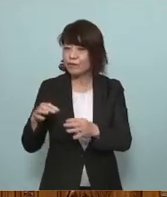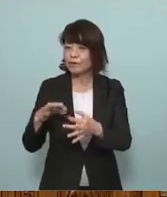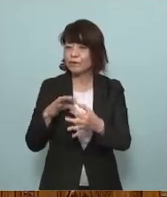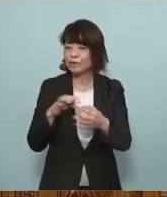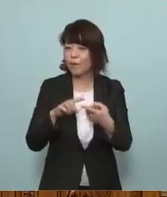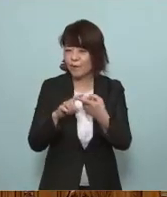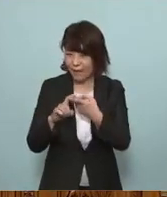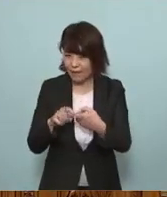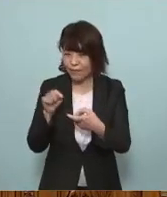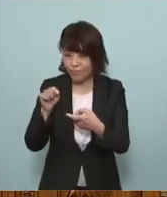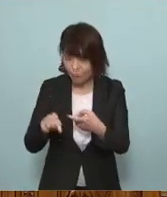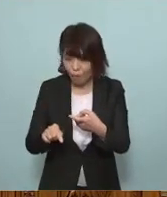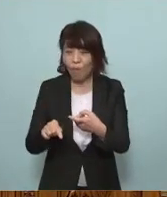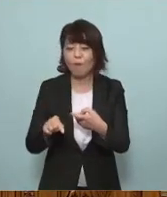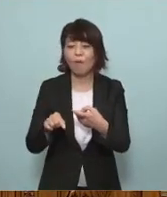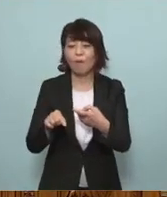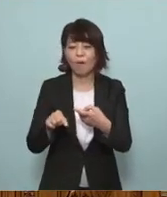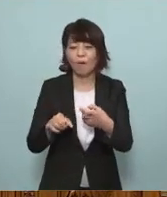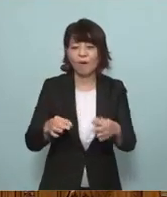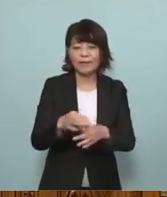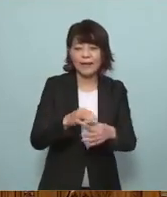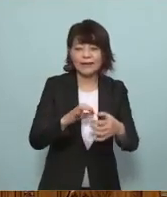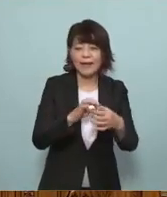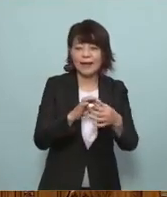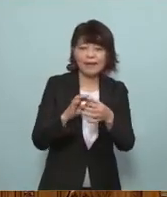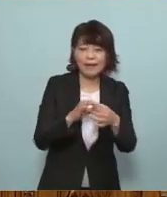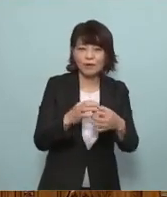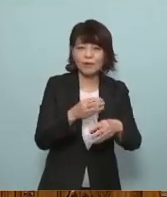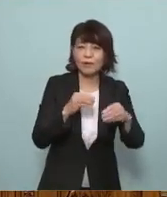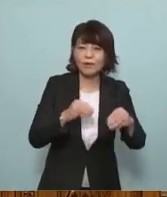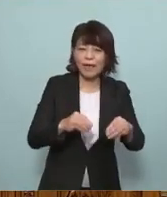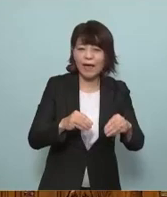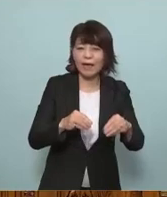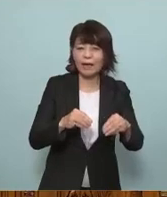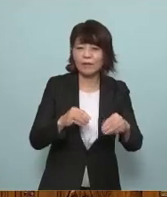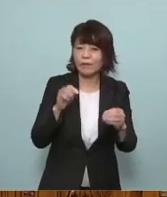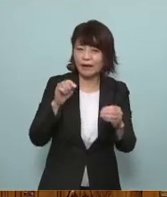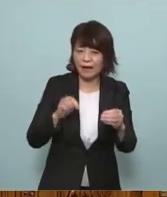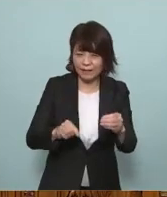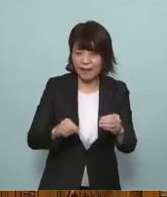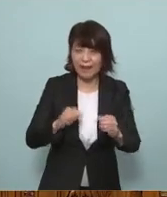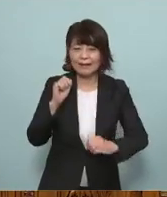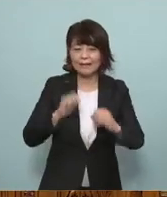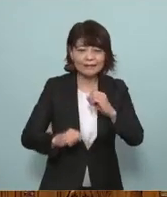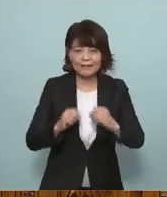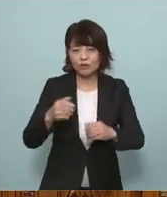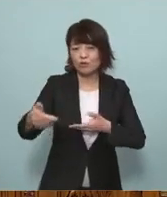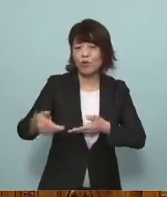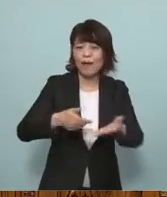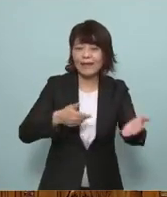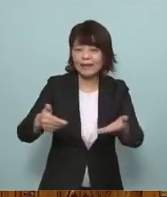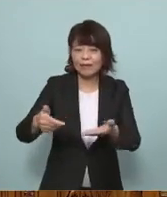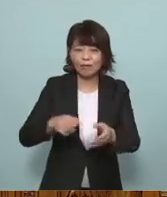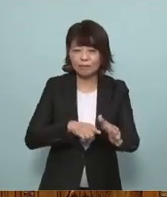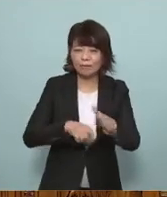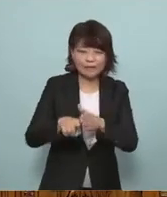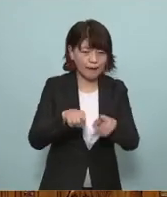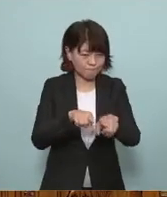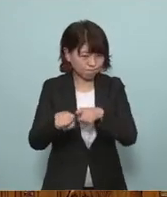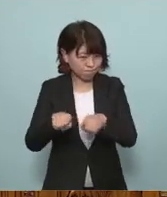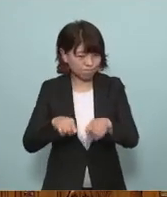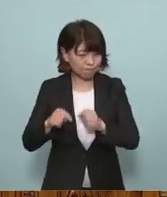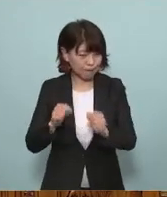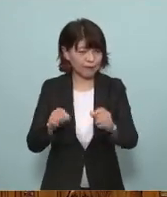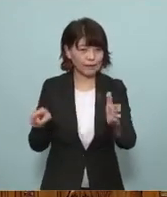済連携協定の推進を通じて、自由貿易の旗振り役としてリーダーシップを発揮してきました。日本